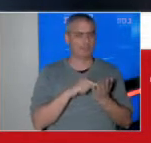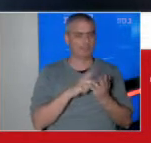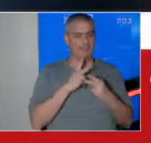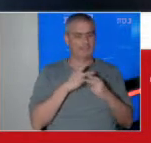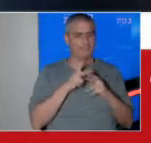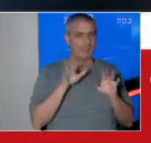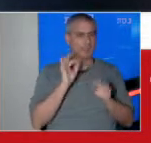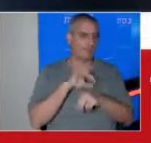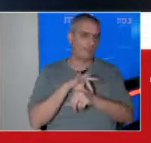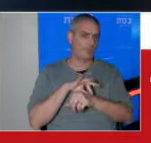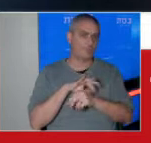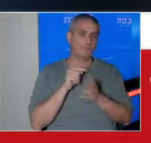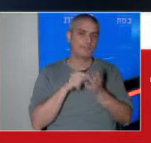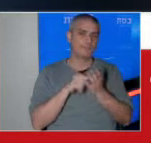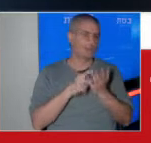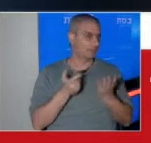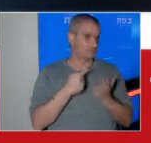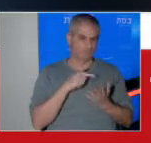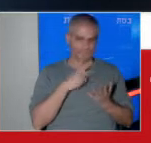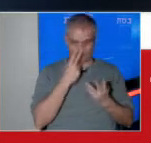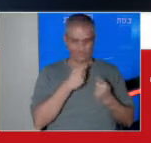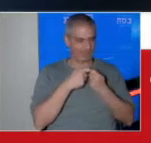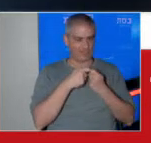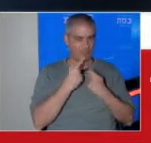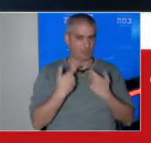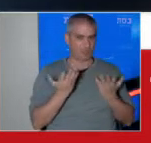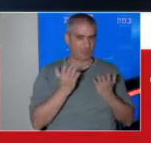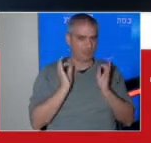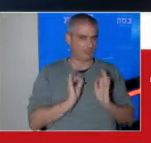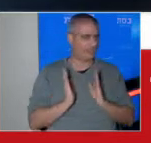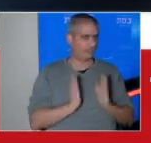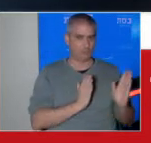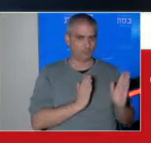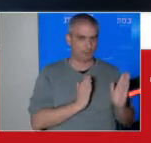האפידמיולוגי של הרופאים, אלא ממה, מן הטעם הארגוני שעדיין לא קיים עד הסוף?